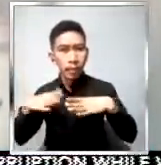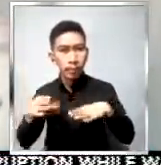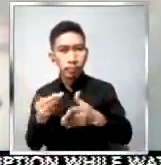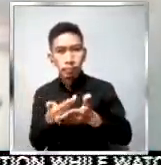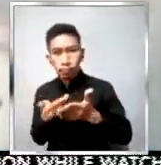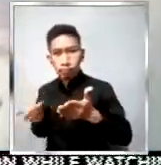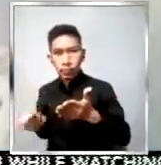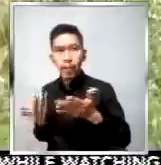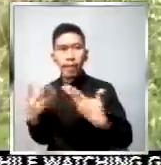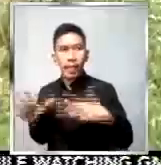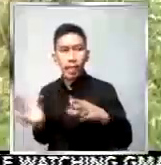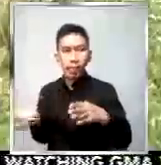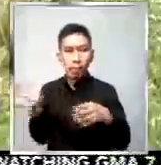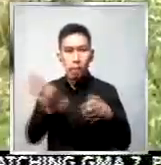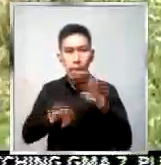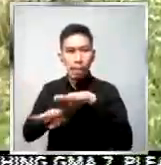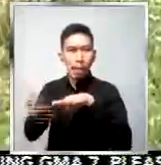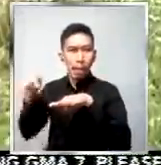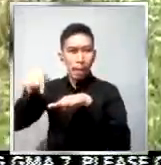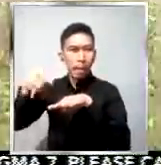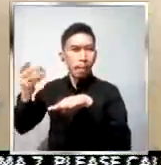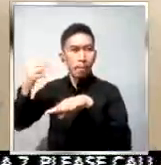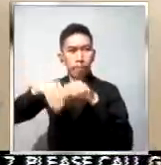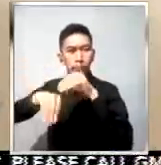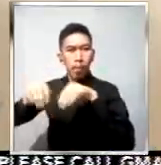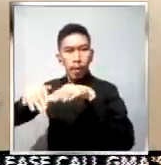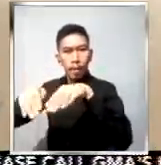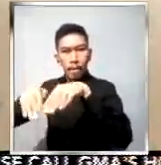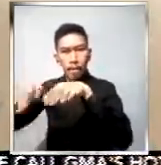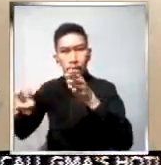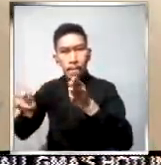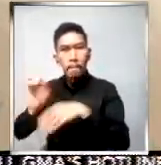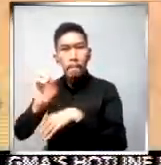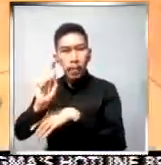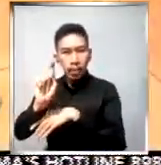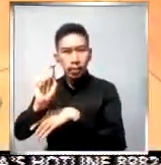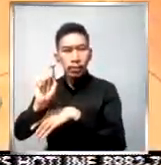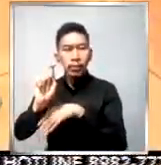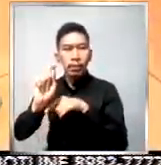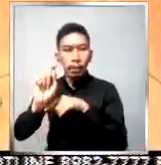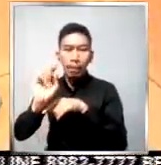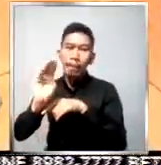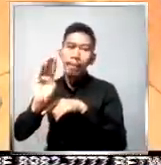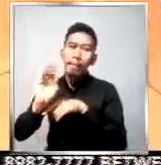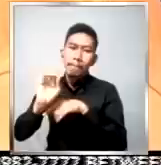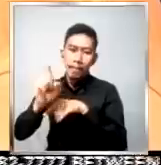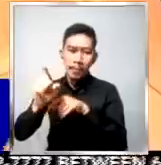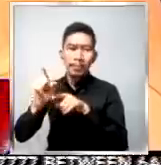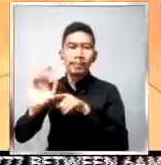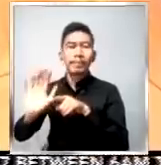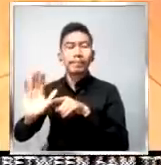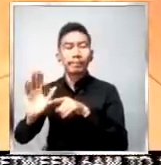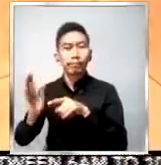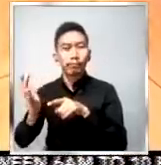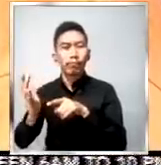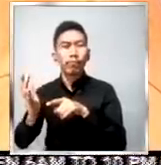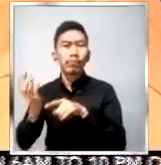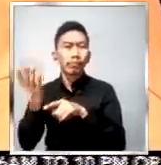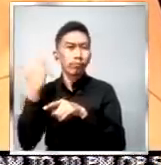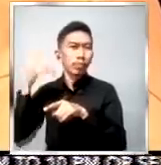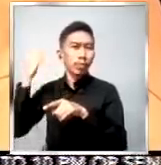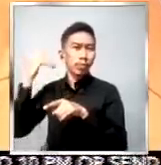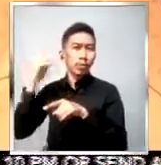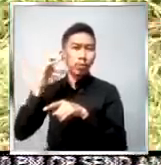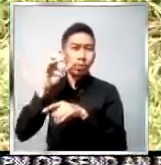plastic na lalagyan. Ang kanila kasing tahanan, nasa gilid lang ng ilog. Kasi nung Unday po kasi, was out po talaga